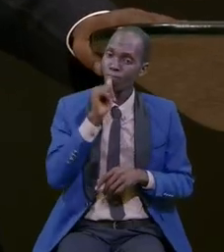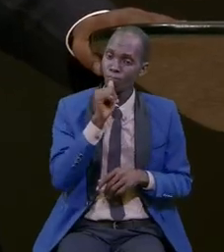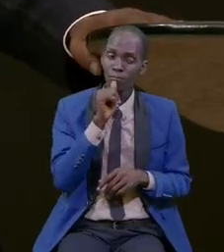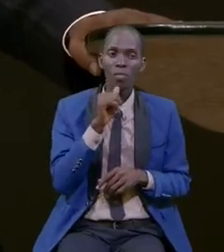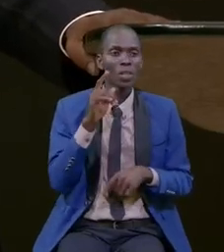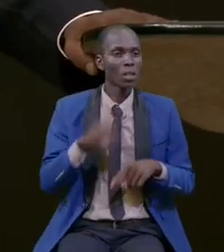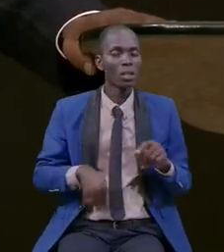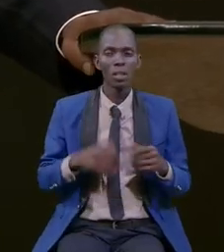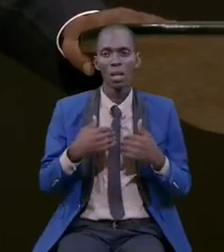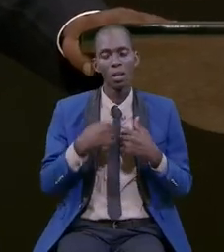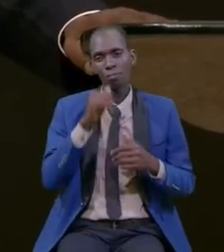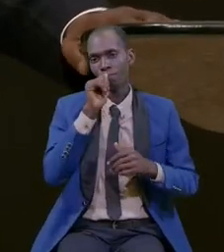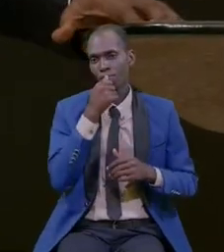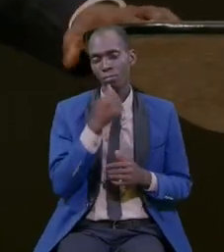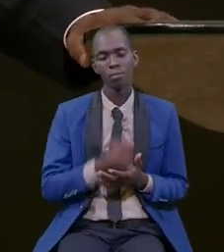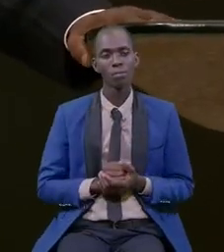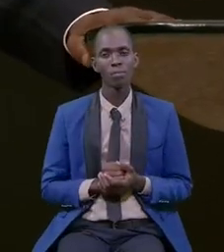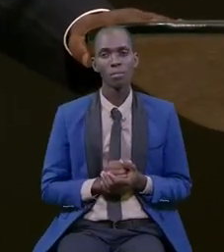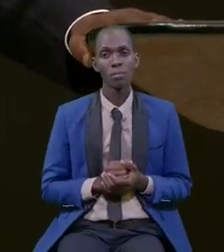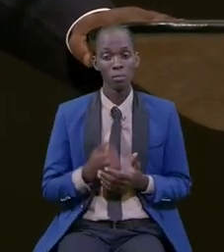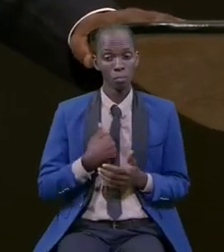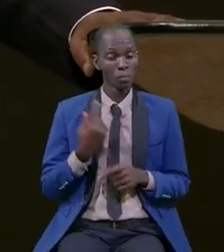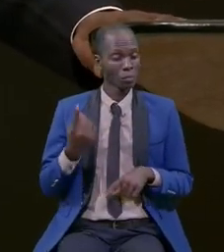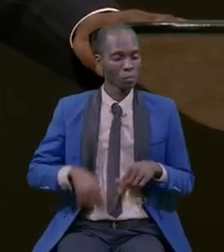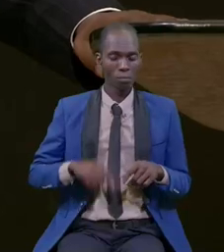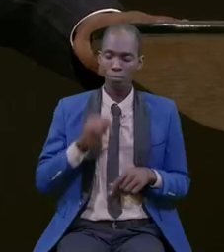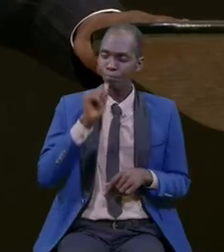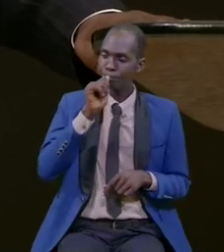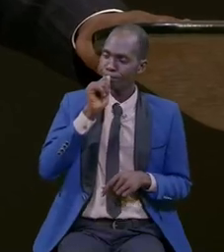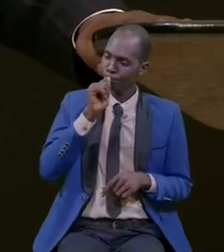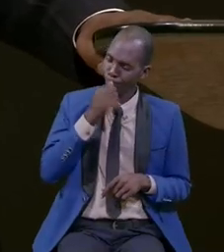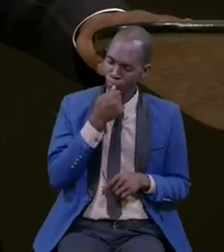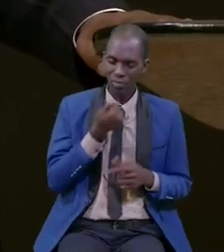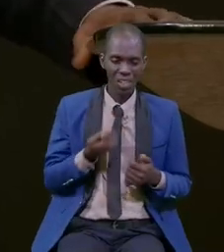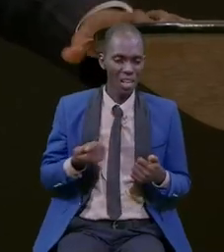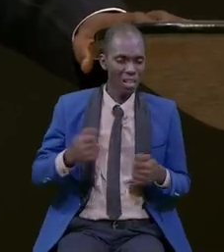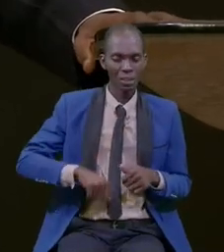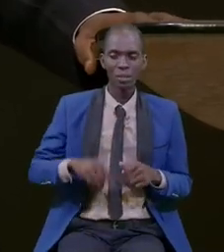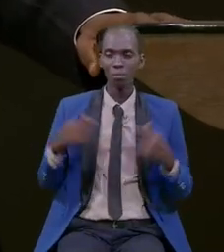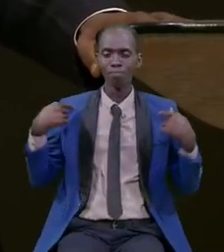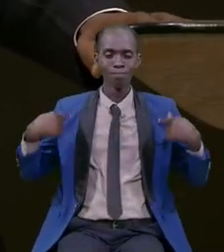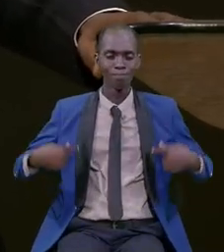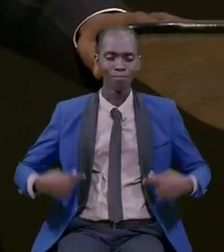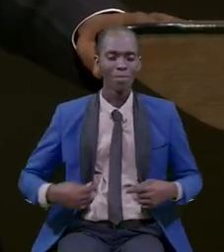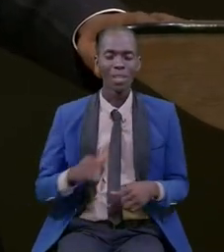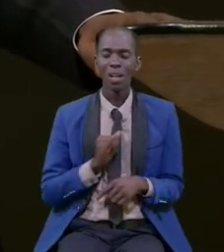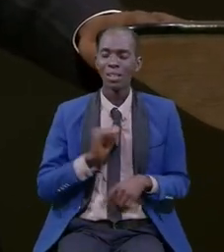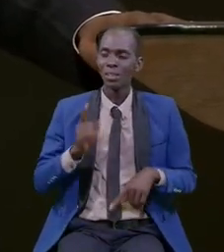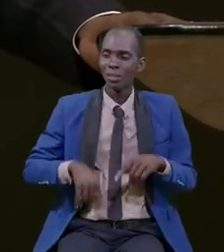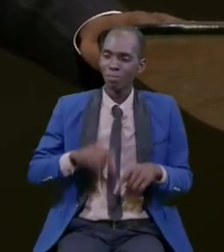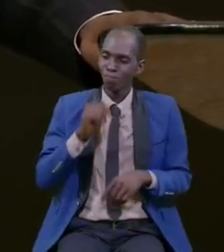patience je ne peux pas endurer une une douleur je ne peux pas endurer quelques refus